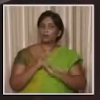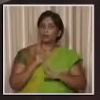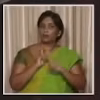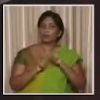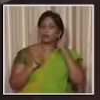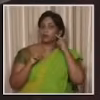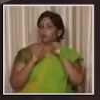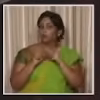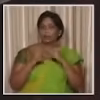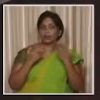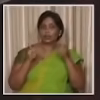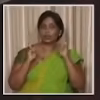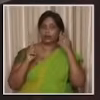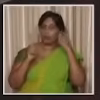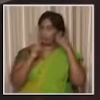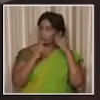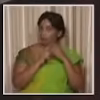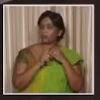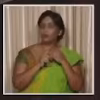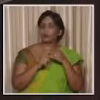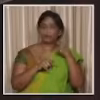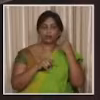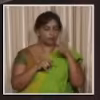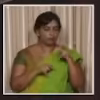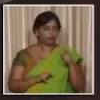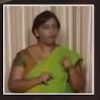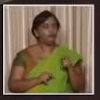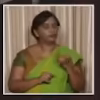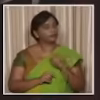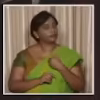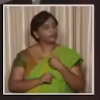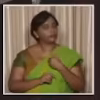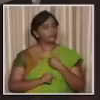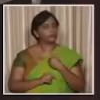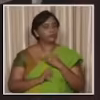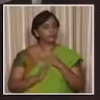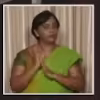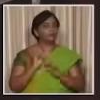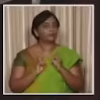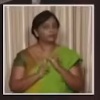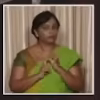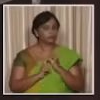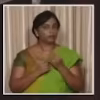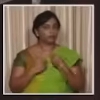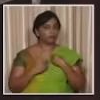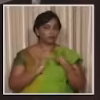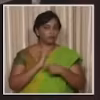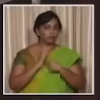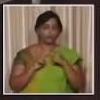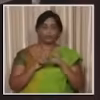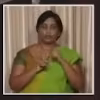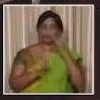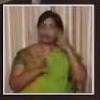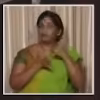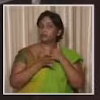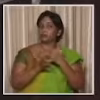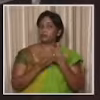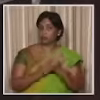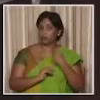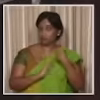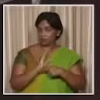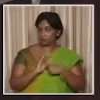ගැන නෙමෙයි කතා කරේ ක්‍රීඩාව ගැන ඉතින් ඒ නිසා අපි අමතුමනි අපි රටක් හැටියට ලෝක කුසලානේ දිනපු